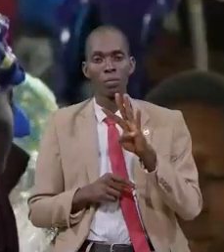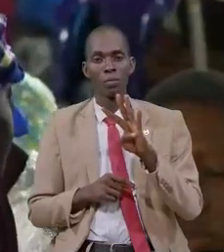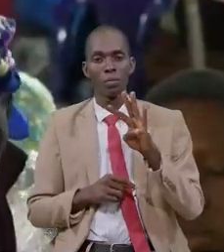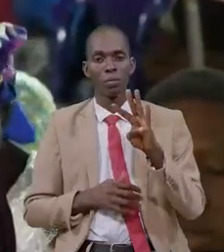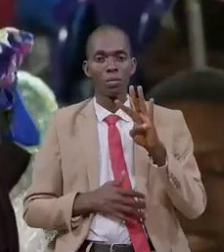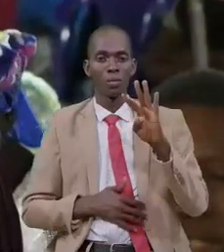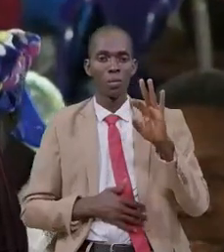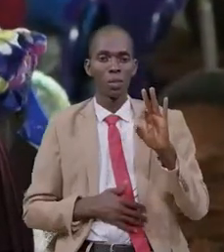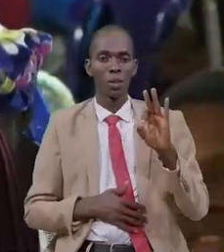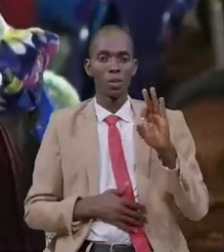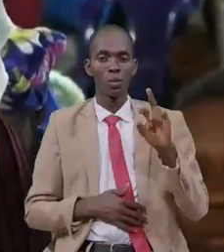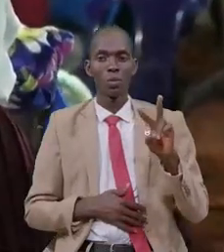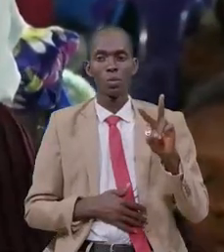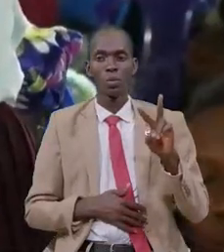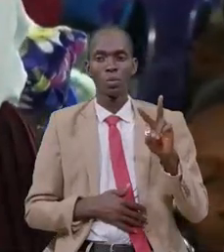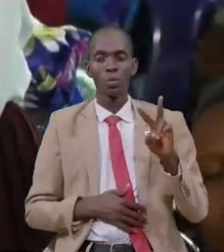63.